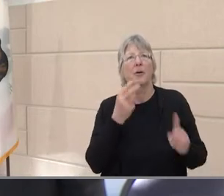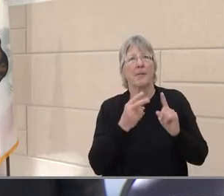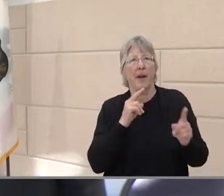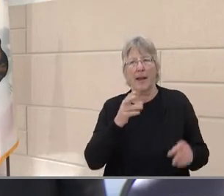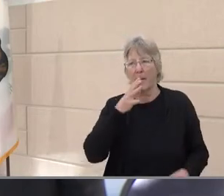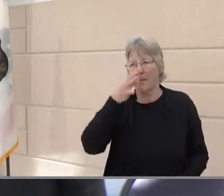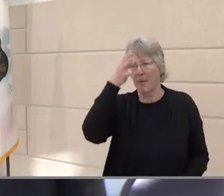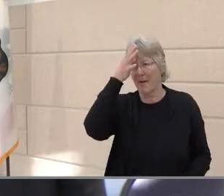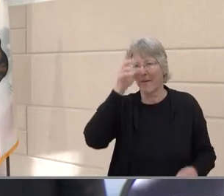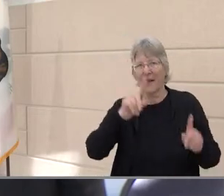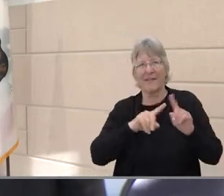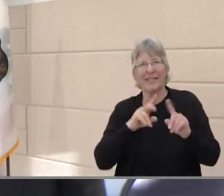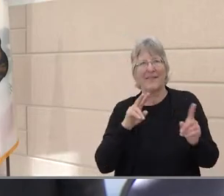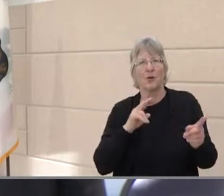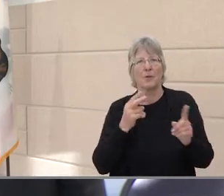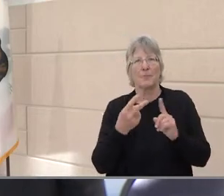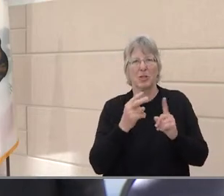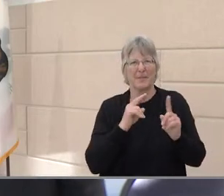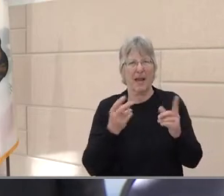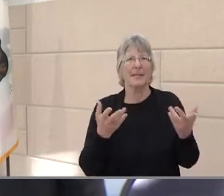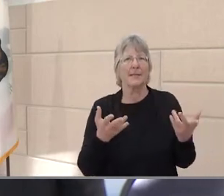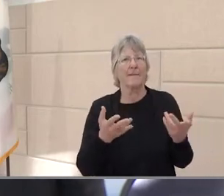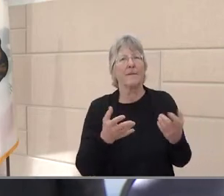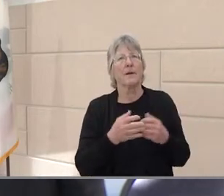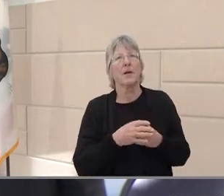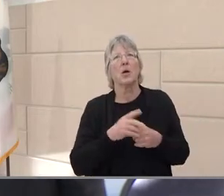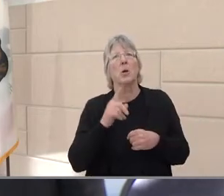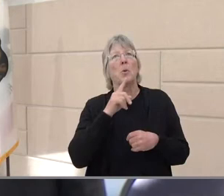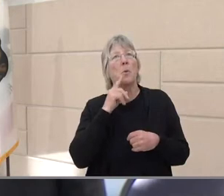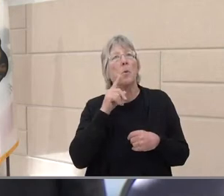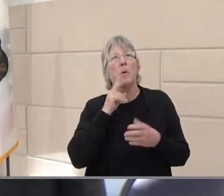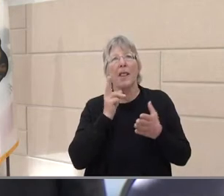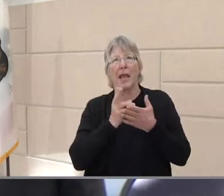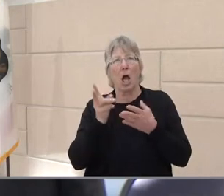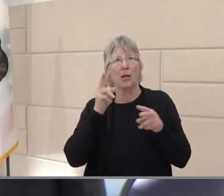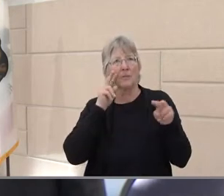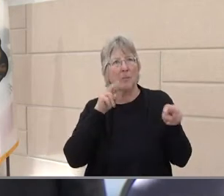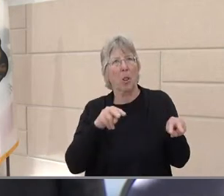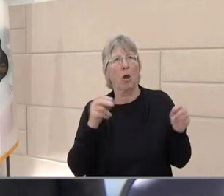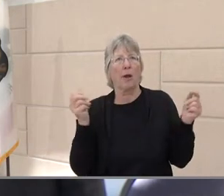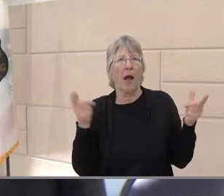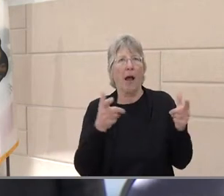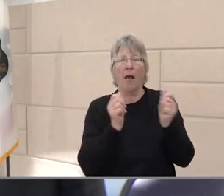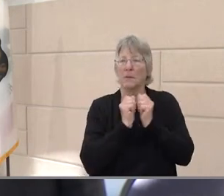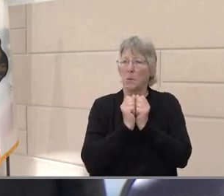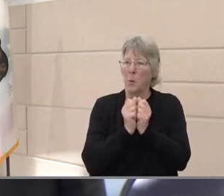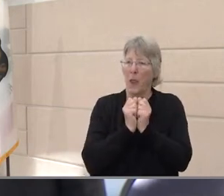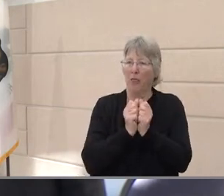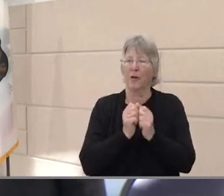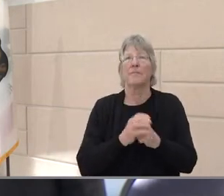មានការគេថាបើកអារម្មណ៍ការយល់ដឹងកាន់តែច្រើនកាន់តែជ្រៅ